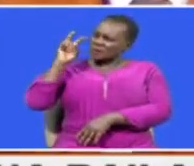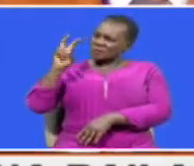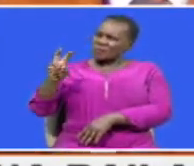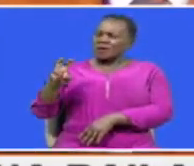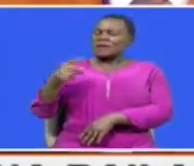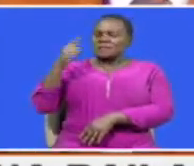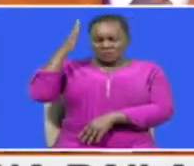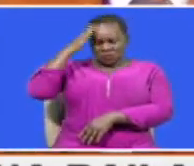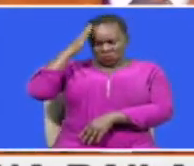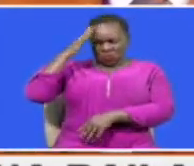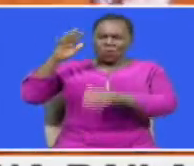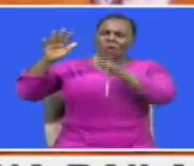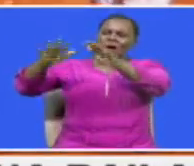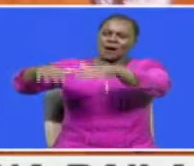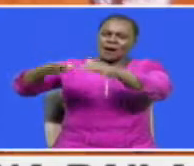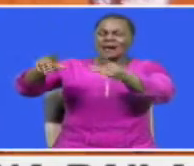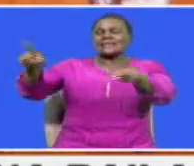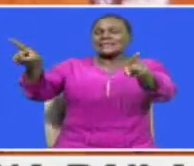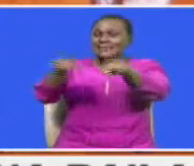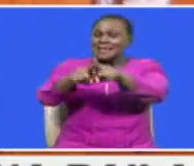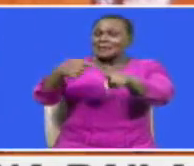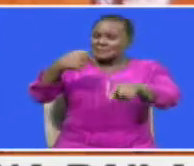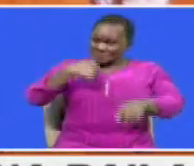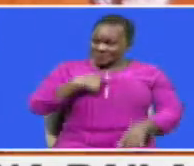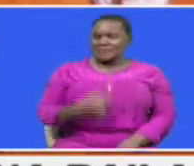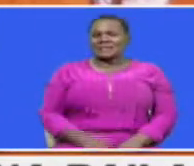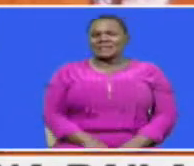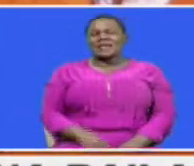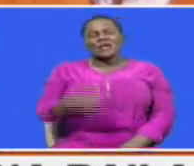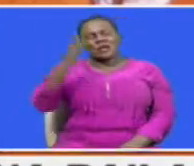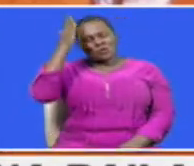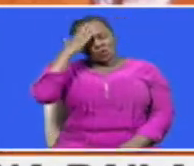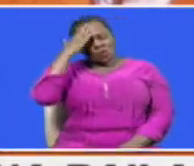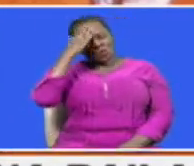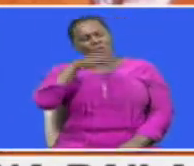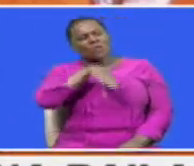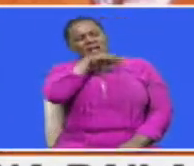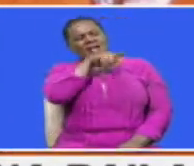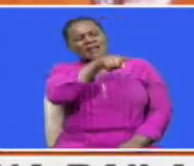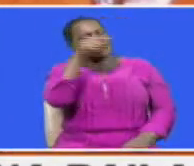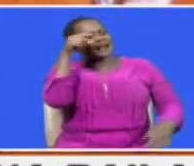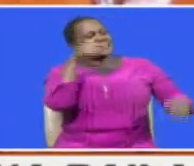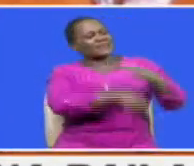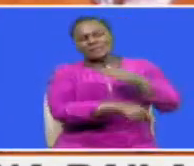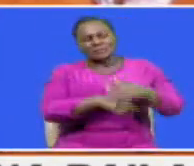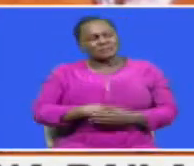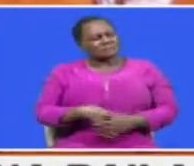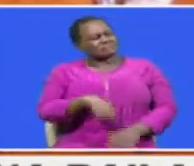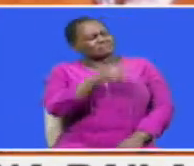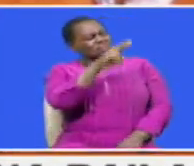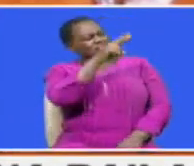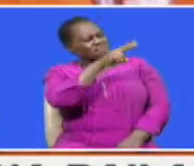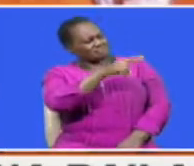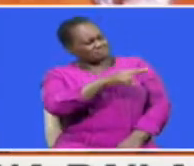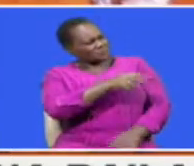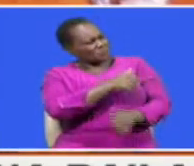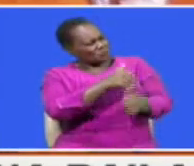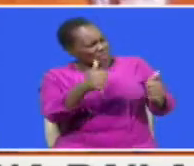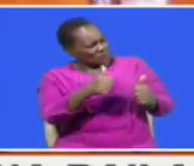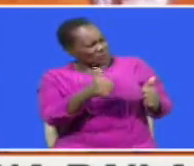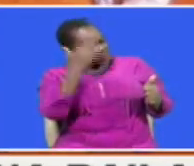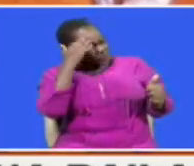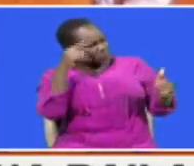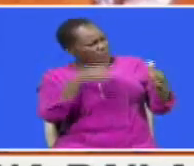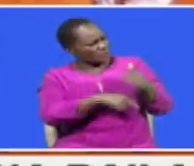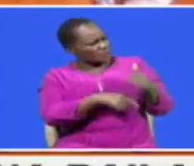Najua atapoa. Na mimi pia namjua sana. Na nimemsoma sana.